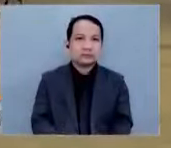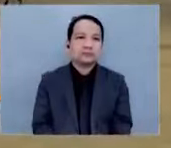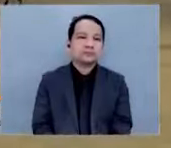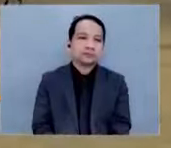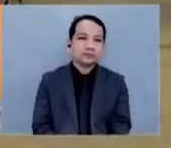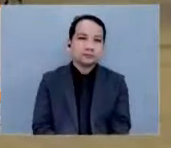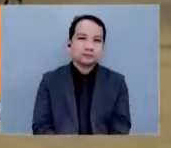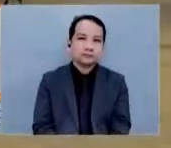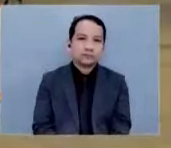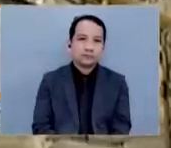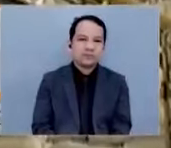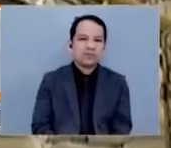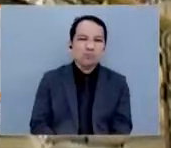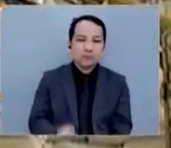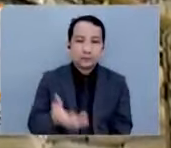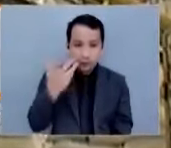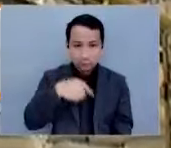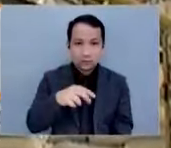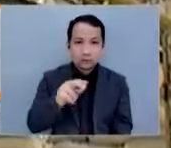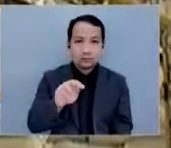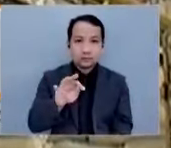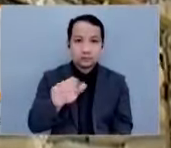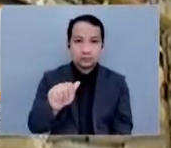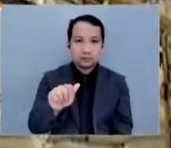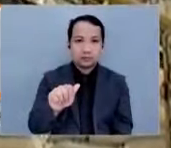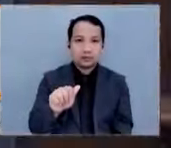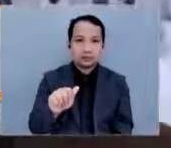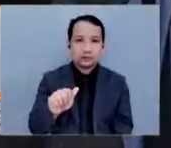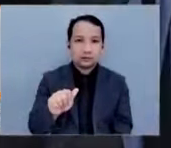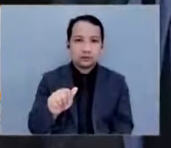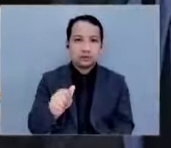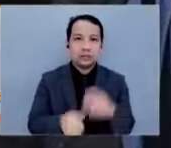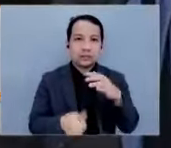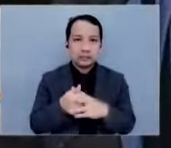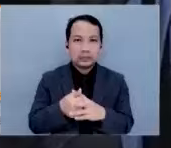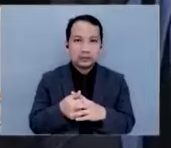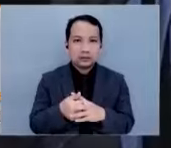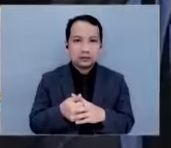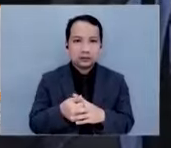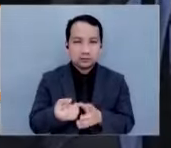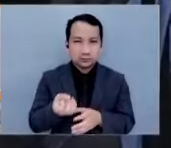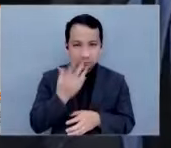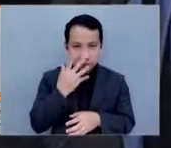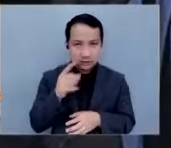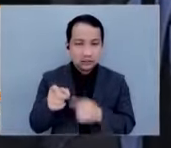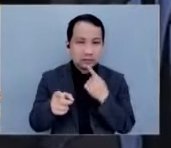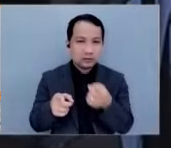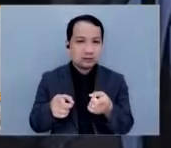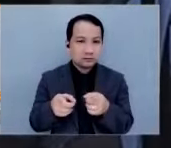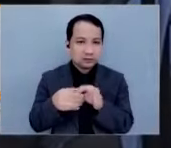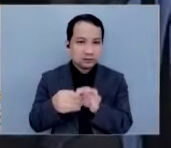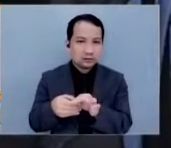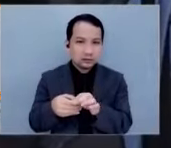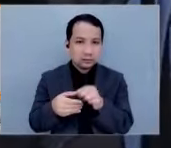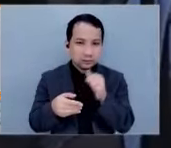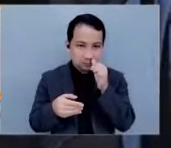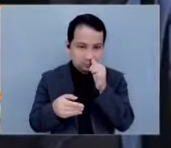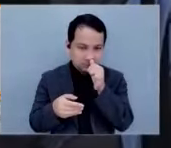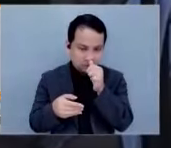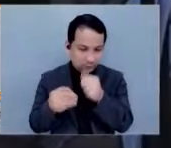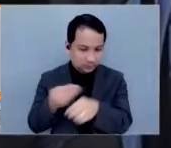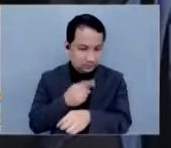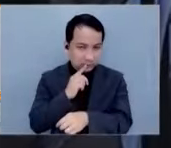Magandang kalidad ng NFA rice pero pinapalabas na pangit. Yan ang ibinulgar ni Senator Raffy Tulfo na modus daw ng